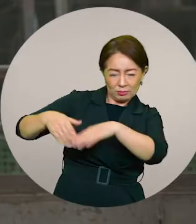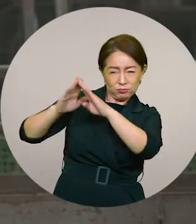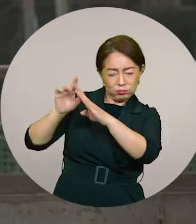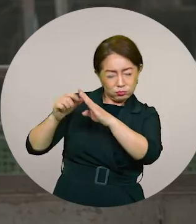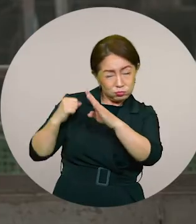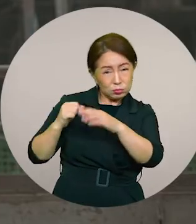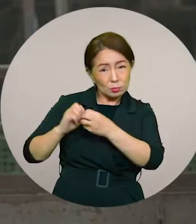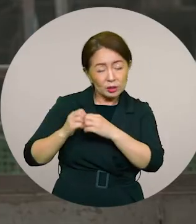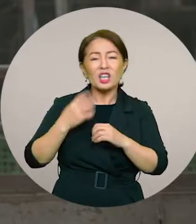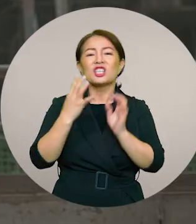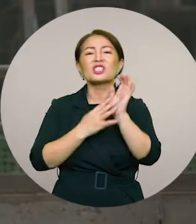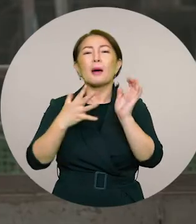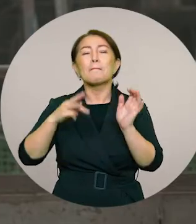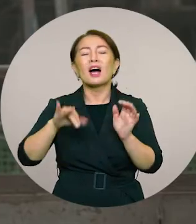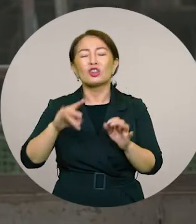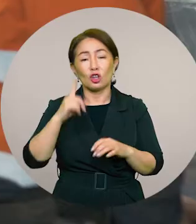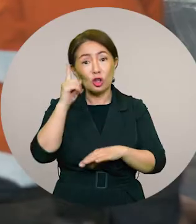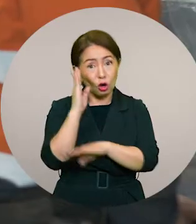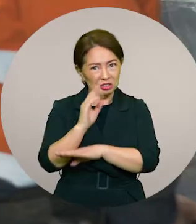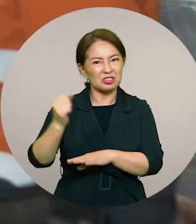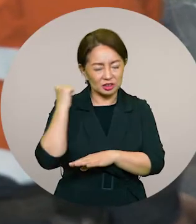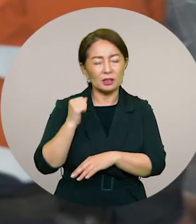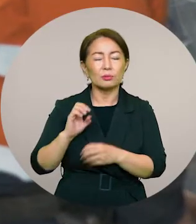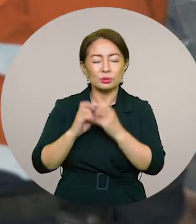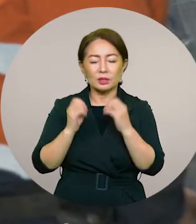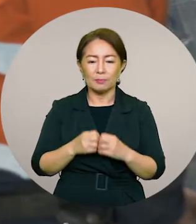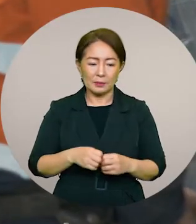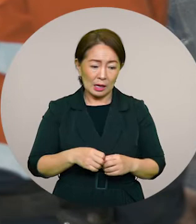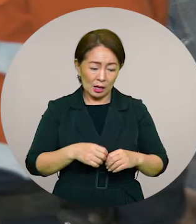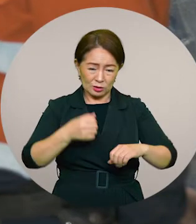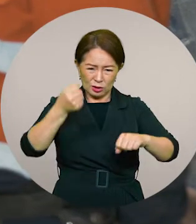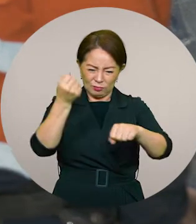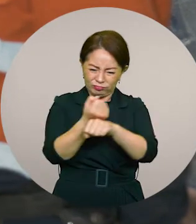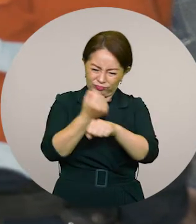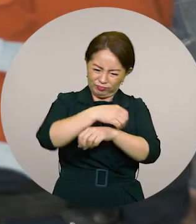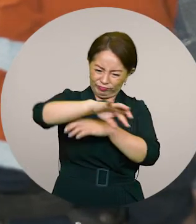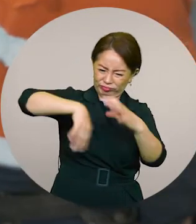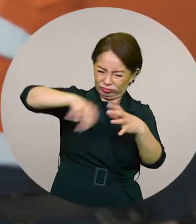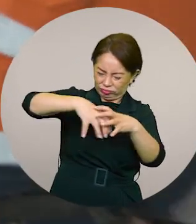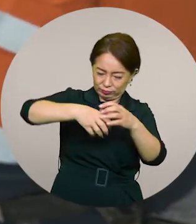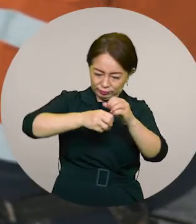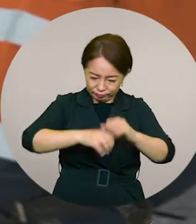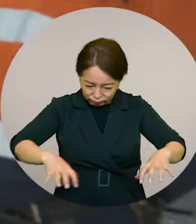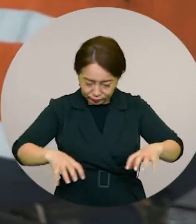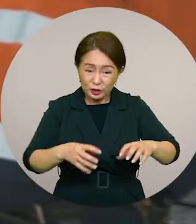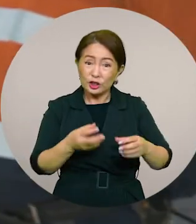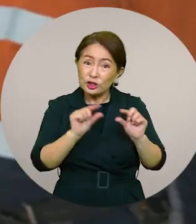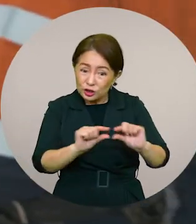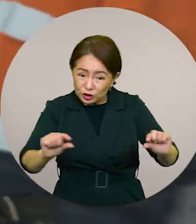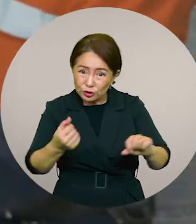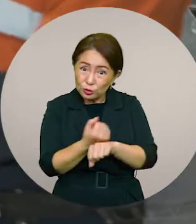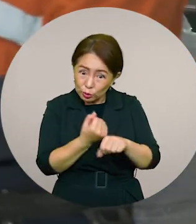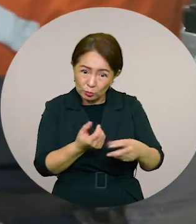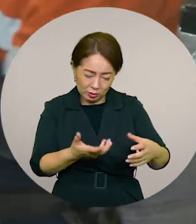95,000 тонн хүртэл тийм бүтээмжтэй болох хоногт. Бутлуураас доошоо гарсан юм маань ингээд доошоогоо тунаад гарна гэсэн үг. Тэрийгээ доор нь ингээд